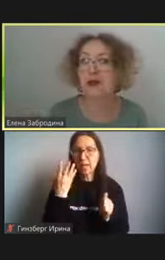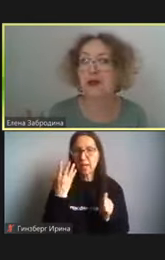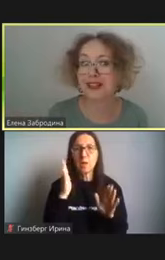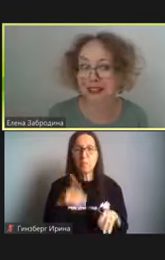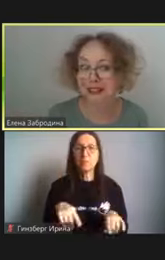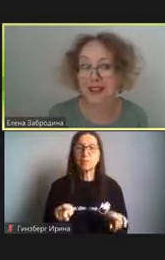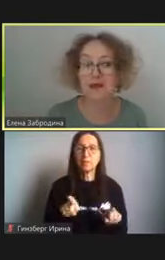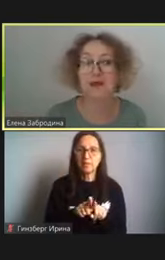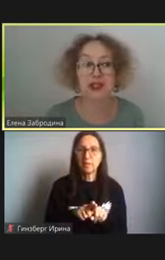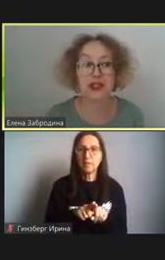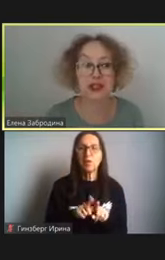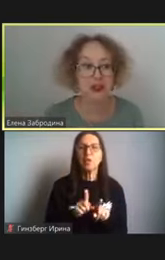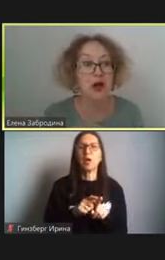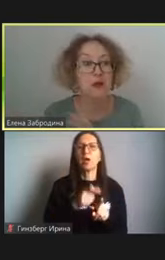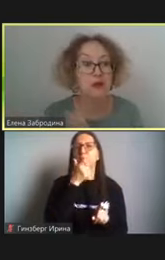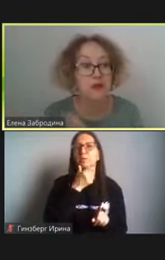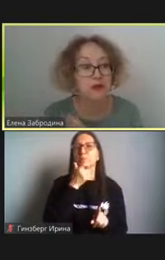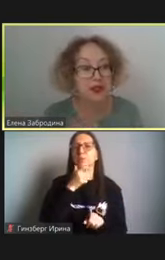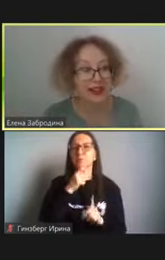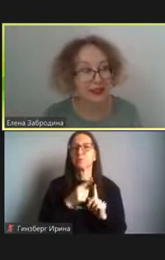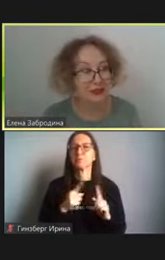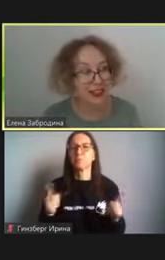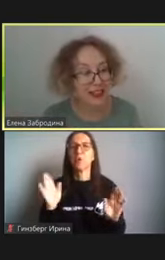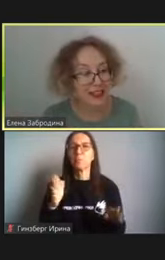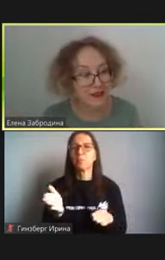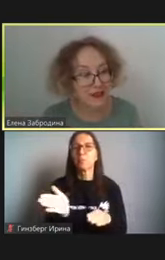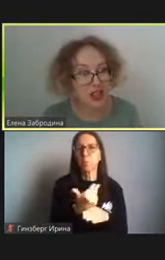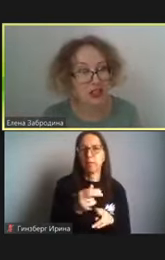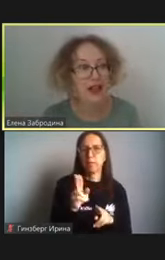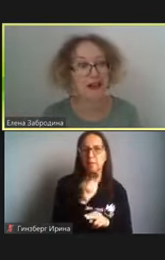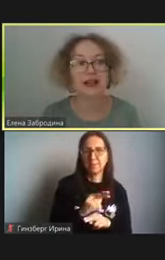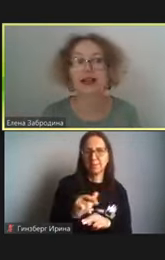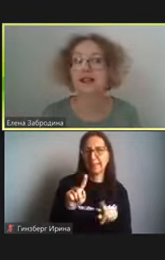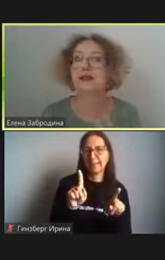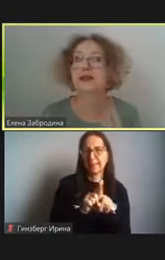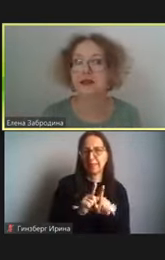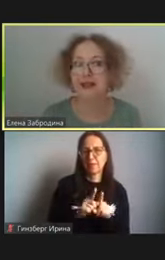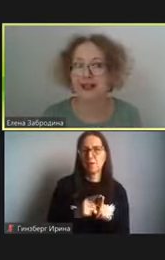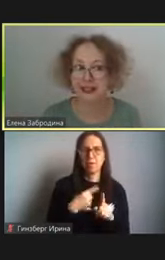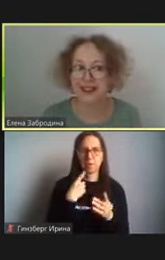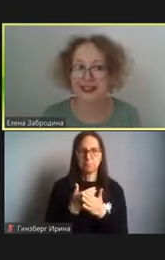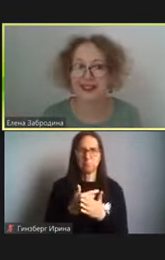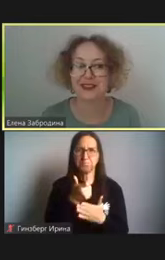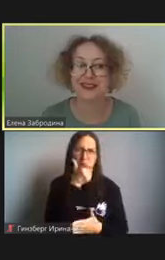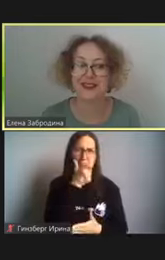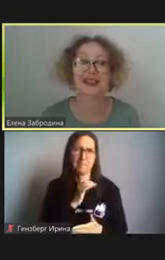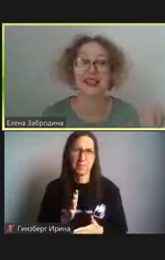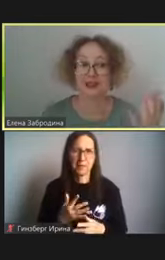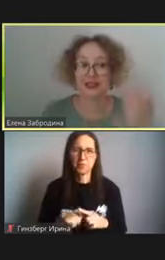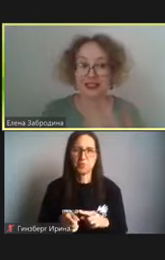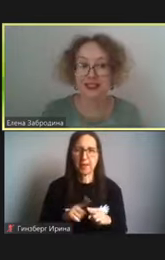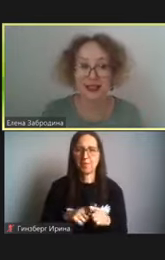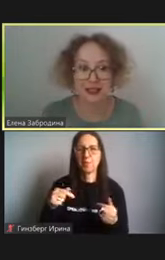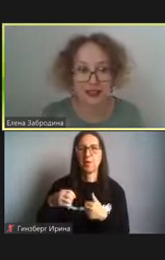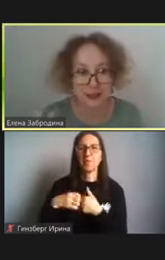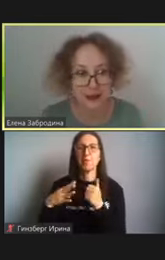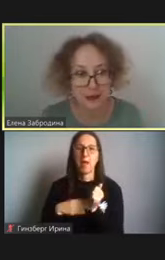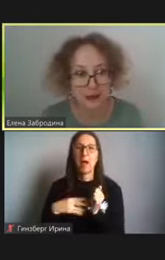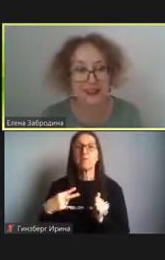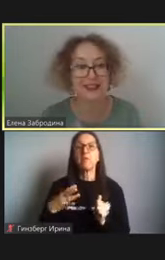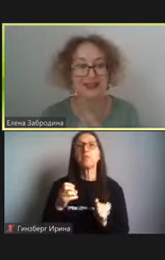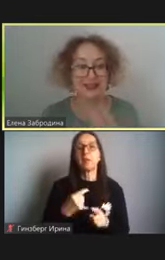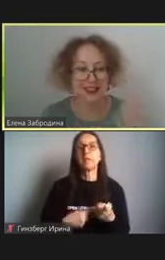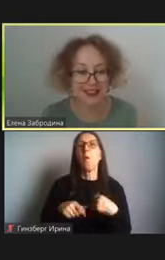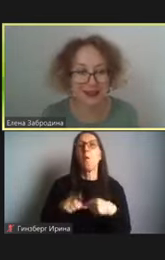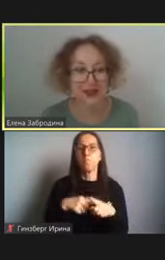более пуританская эпоха, очень часто будут убирать вот такие вещи, как, казалось бы, неприлично для 19 столетия. В 20 столетии их опять